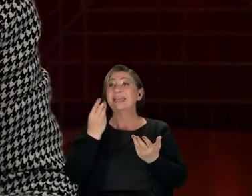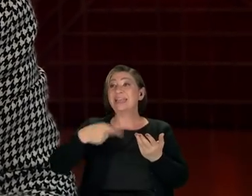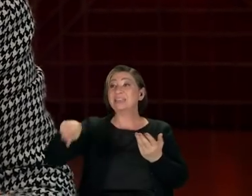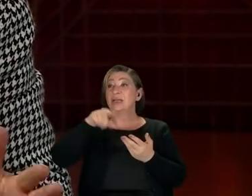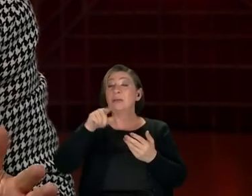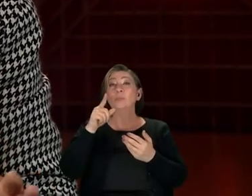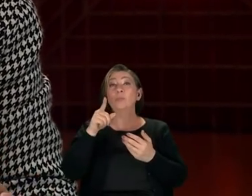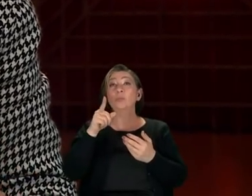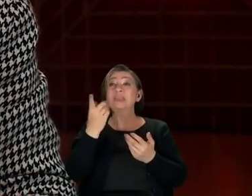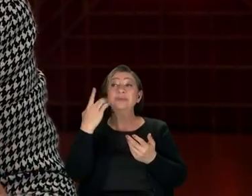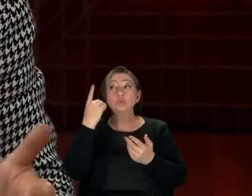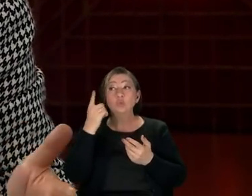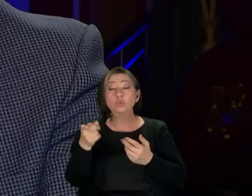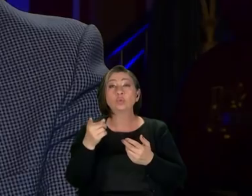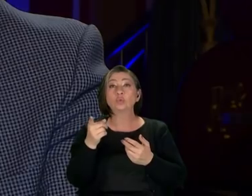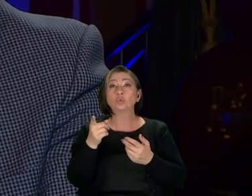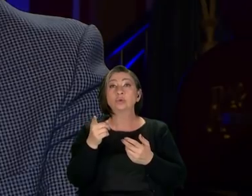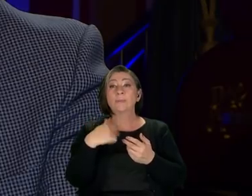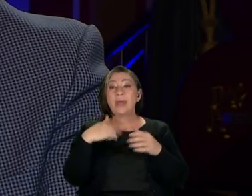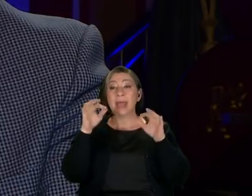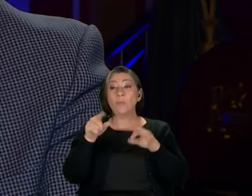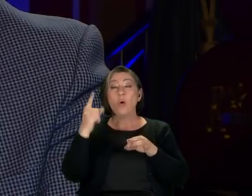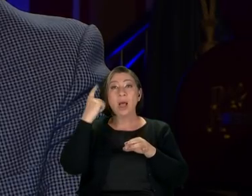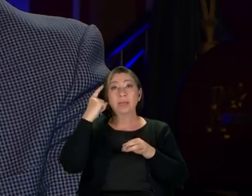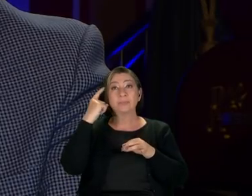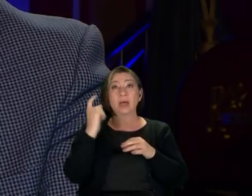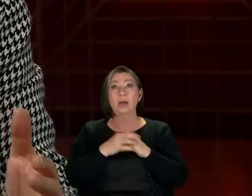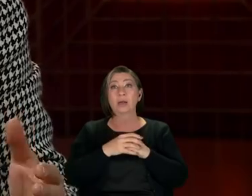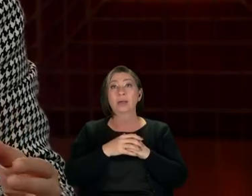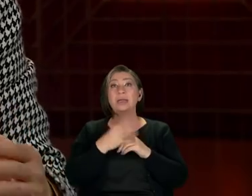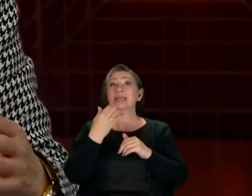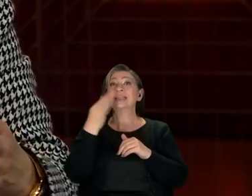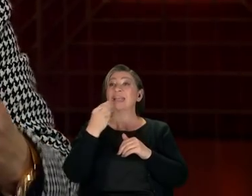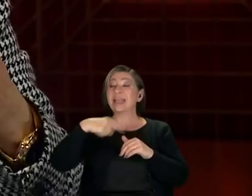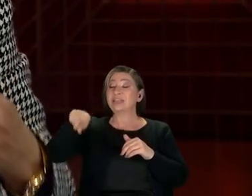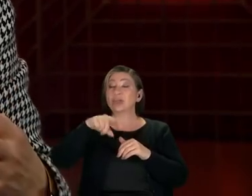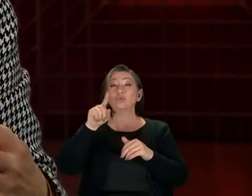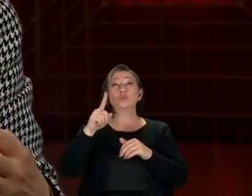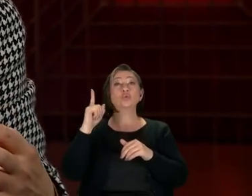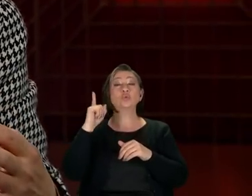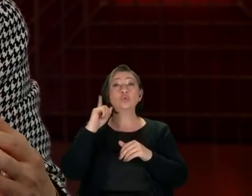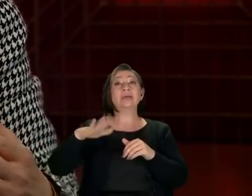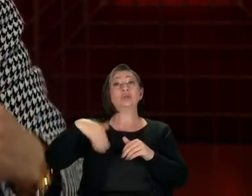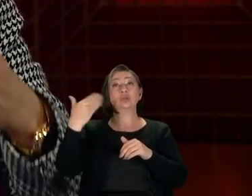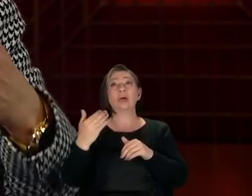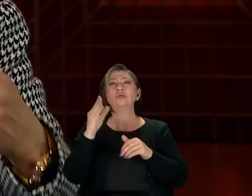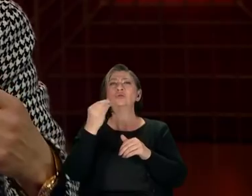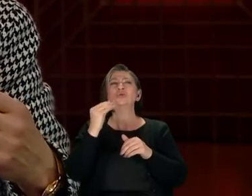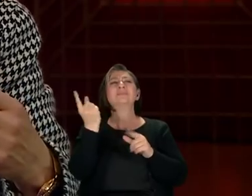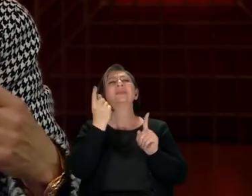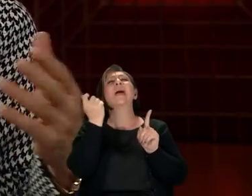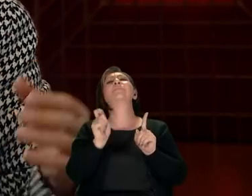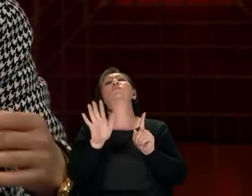şu konuda da bilmiyorum ne düşünüyorsunuz ama ben hep bu aklımda. Gençler şunu duyduktan sonra işte çocuklara bir